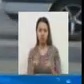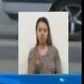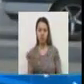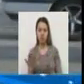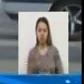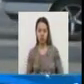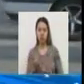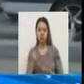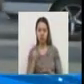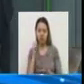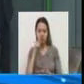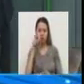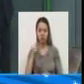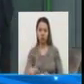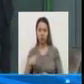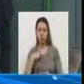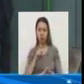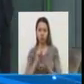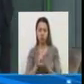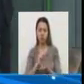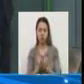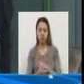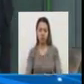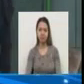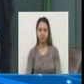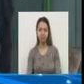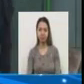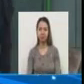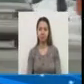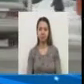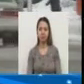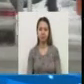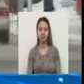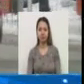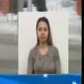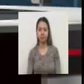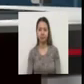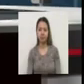санасы өзгеру қажет. Бибінұр Амырханқызы, Әсел Тұраров, Павел Соловьев, Көкше ақпарат.